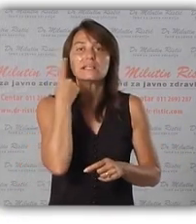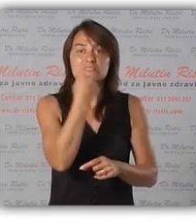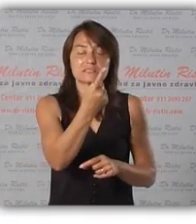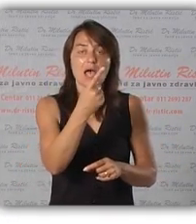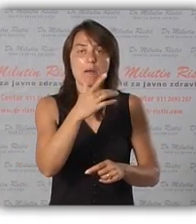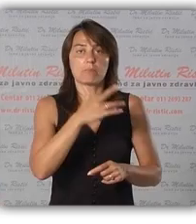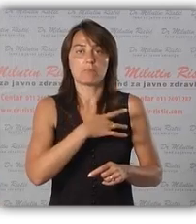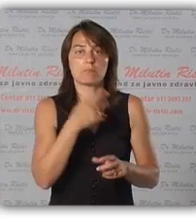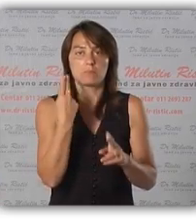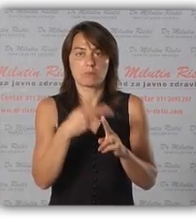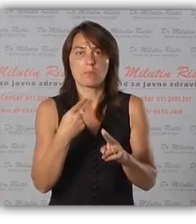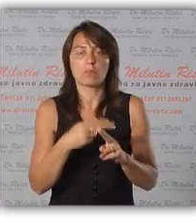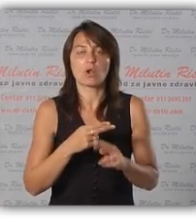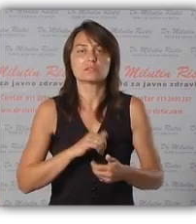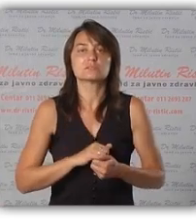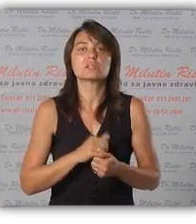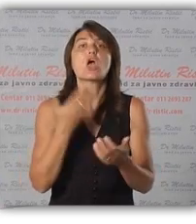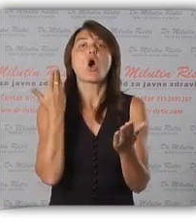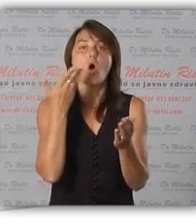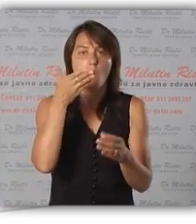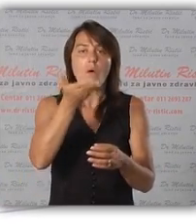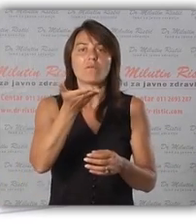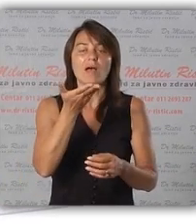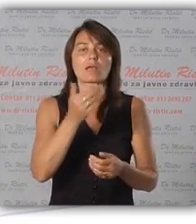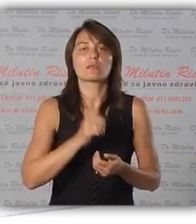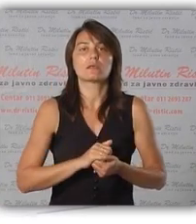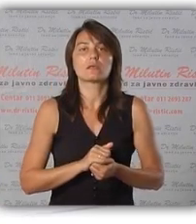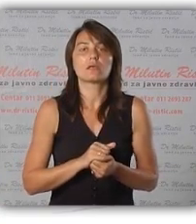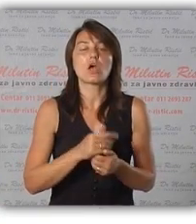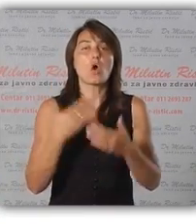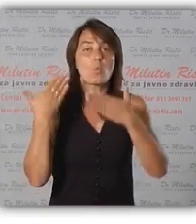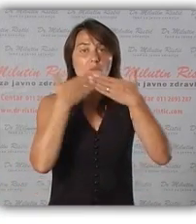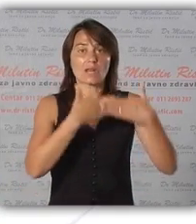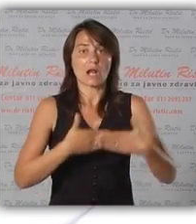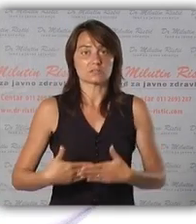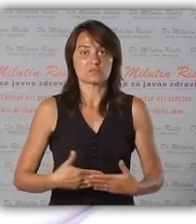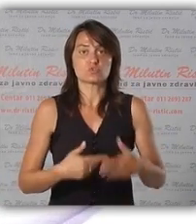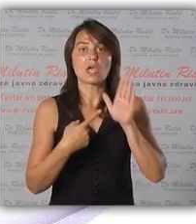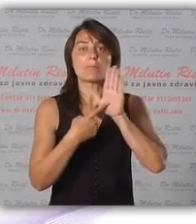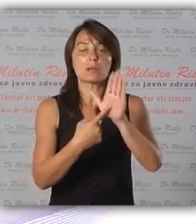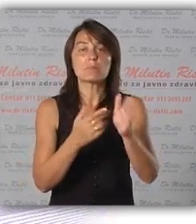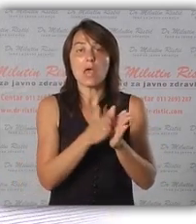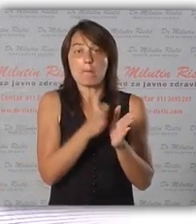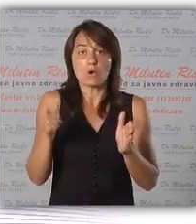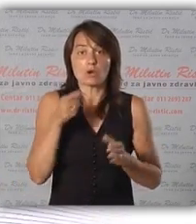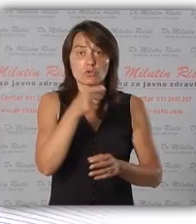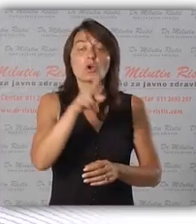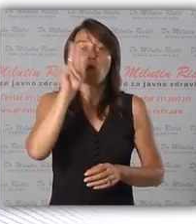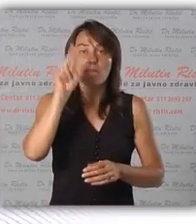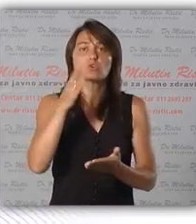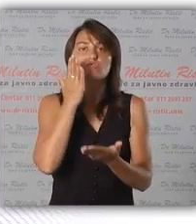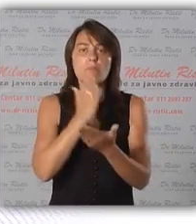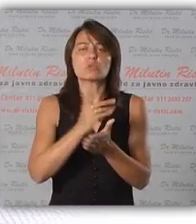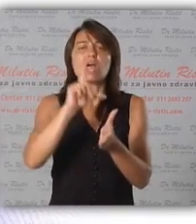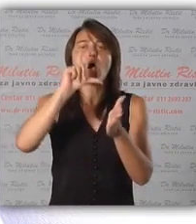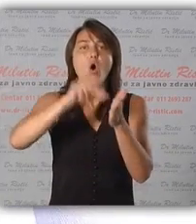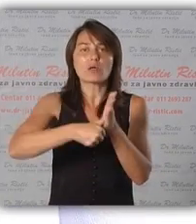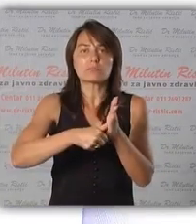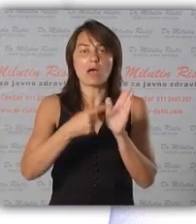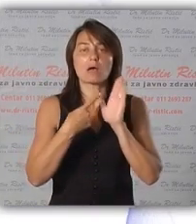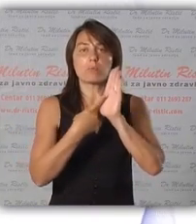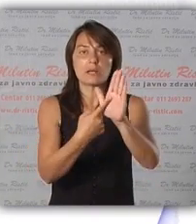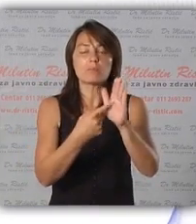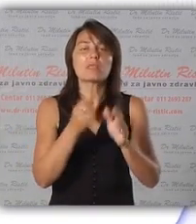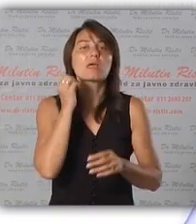spojave i samih aneurizmi. Ovaj ultrazvučna primjena je, znači, pored toga što može da bude